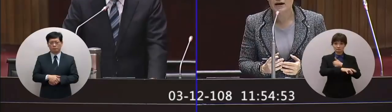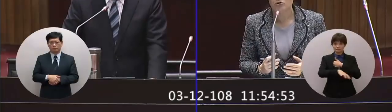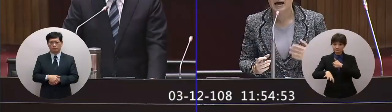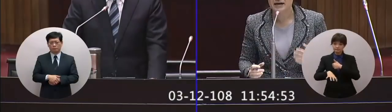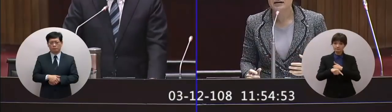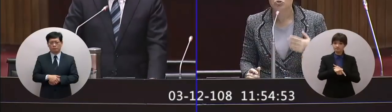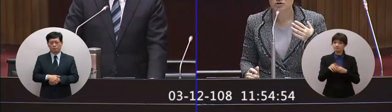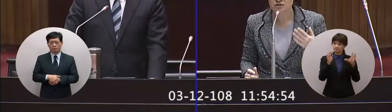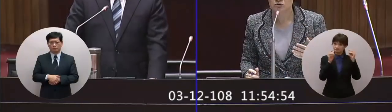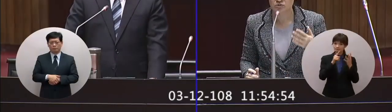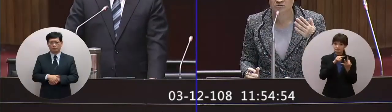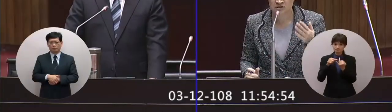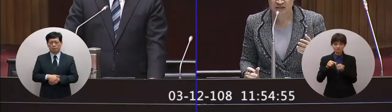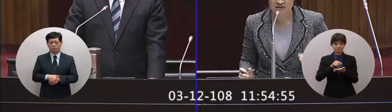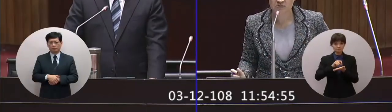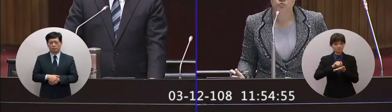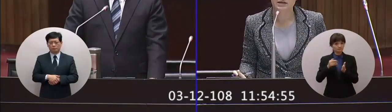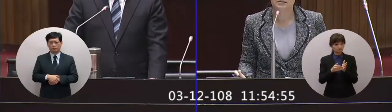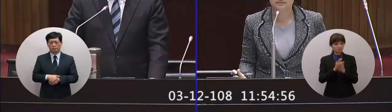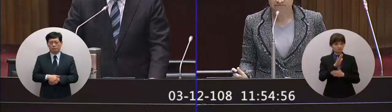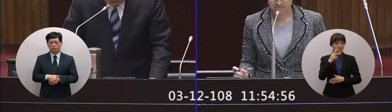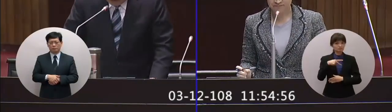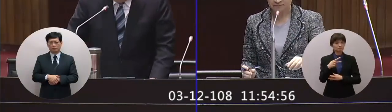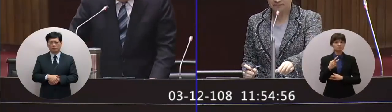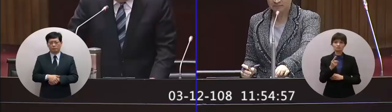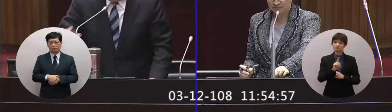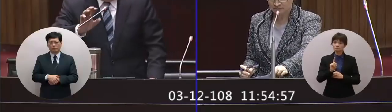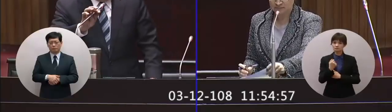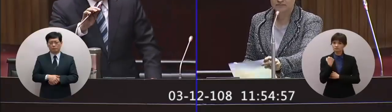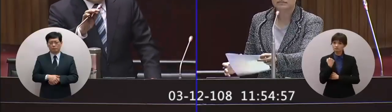源之外，我们还可以做更多什么样的努力呢？